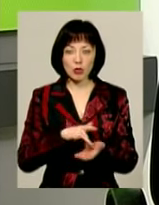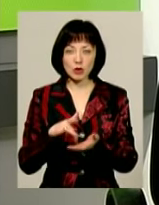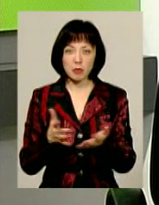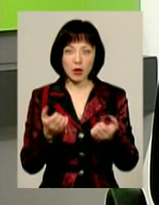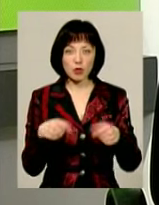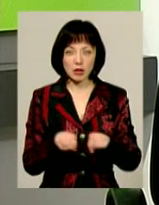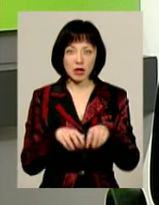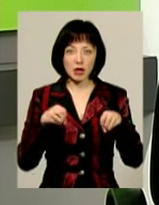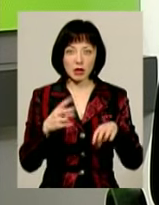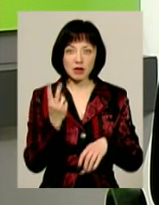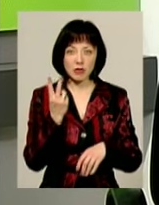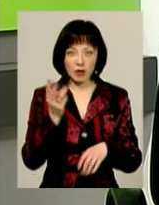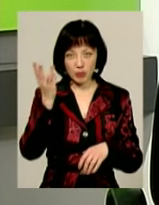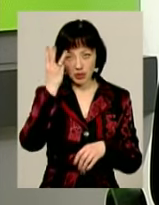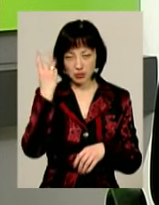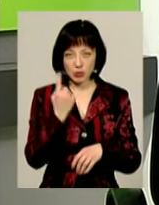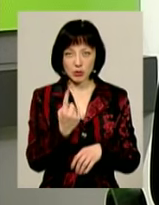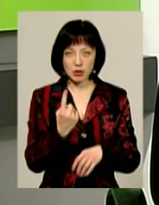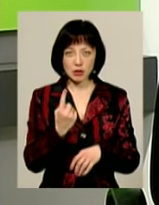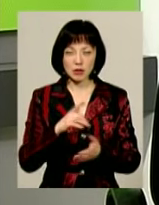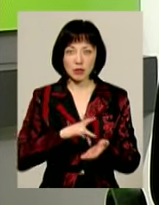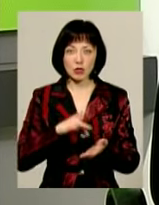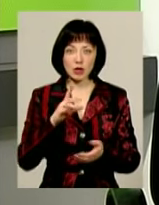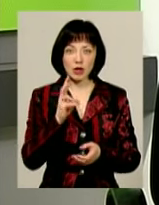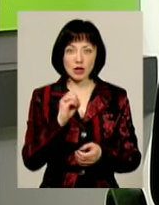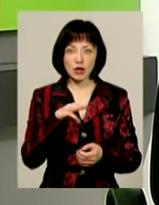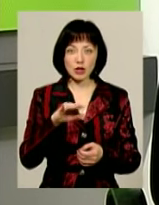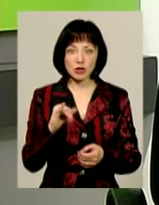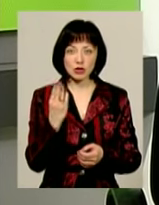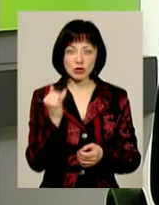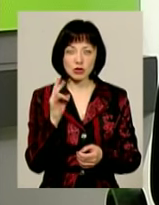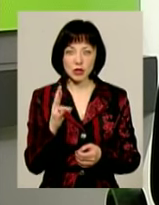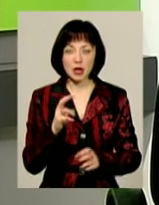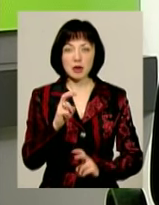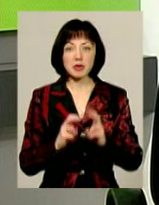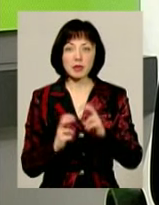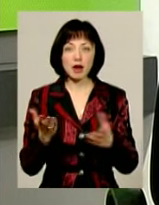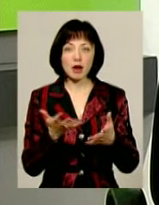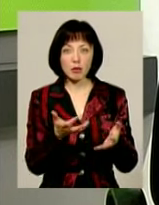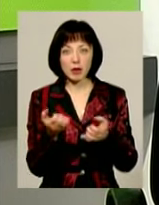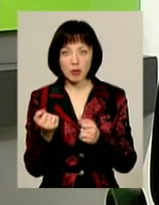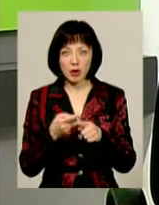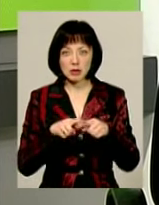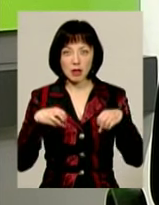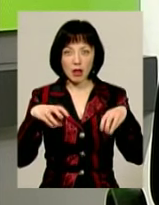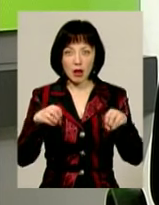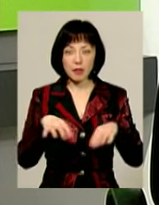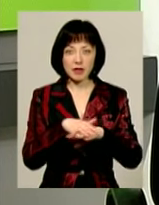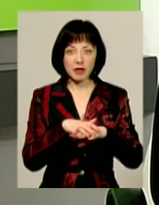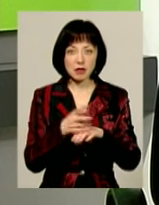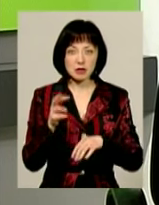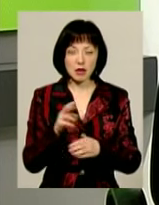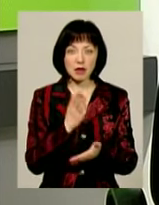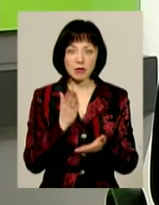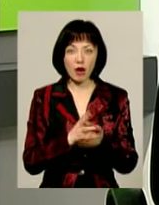ламп, 2 пункти в Хмельницькому, 1 пункт в Нетішині. Підприємства, які приймають ці лампи від населення,